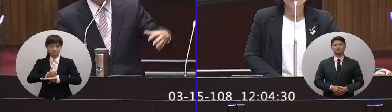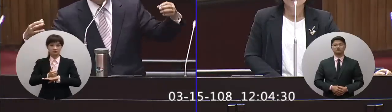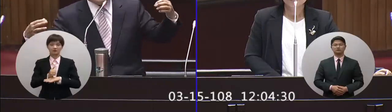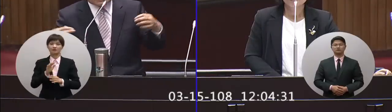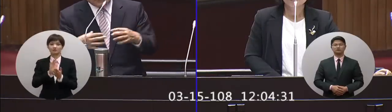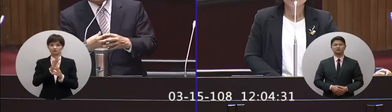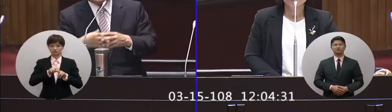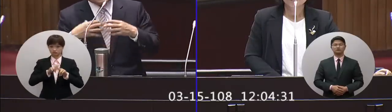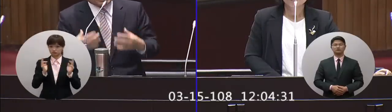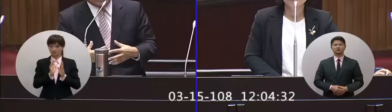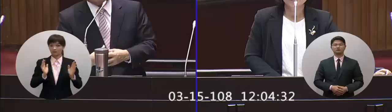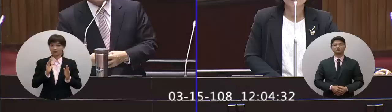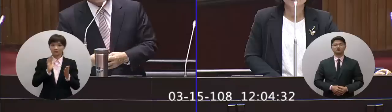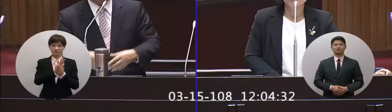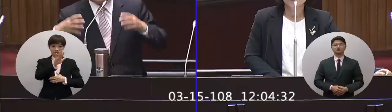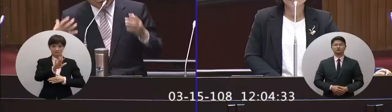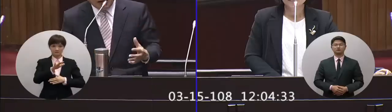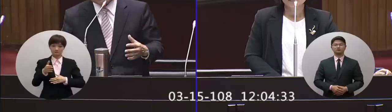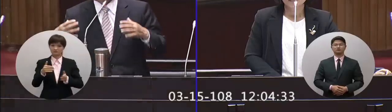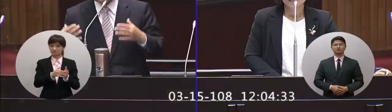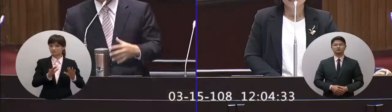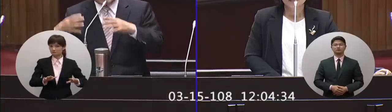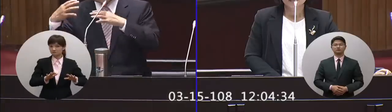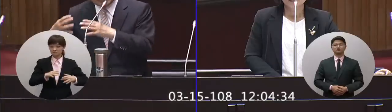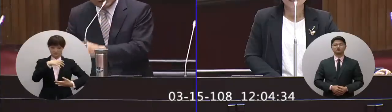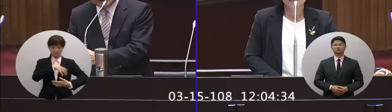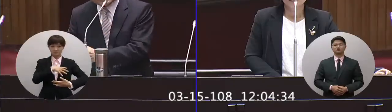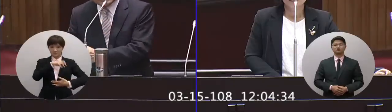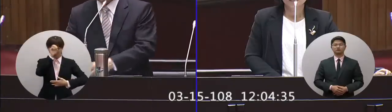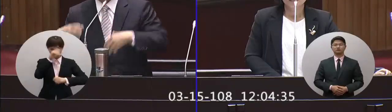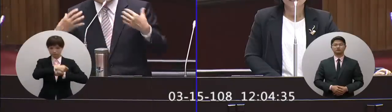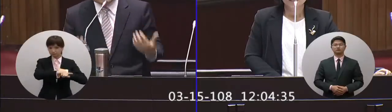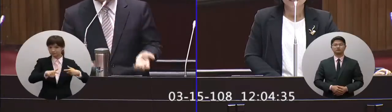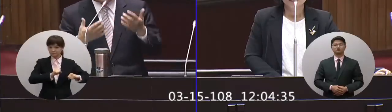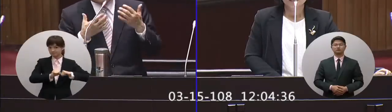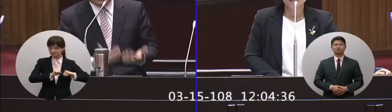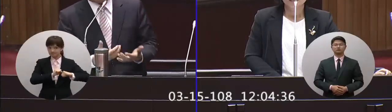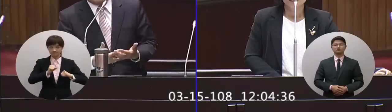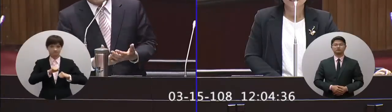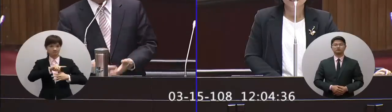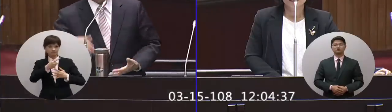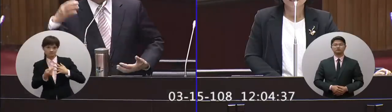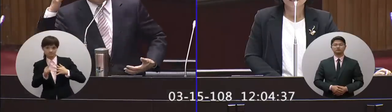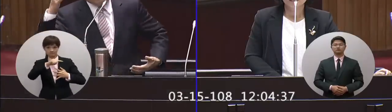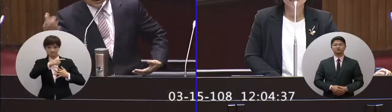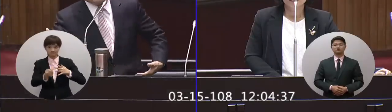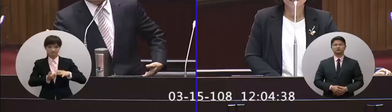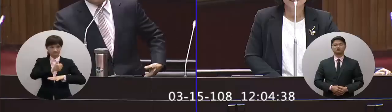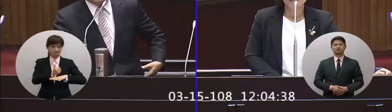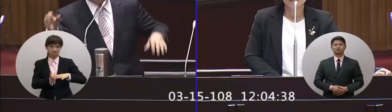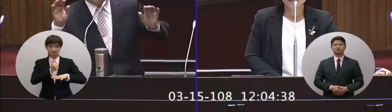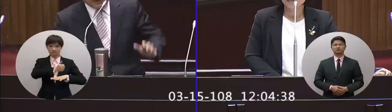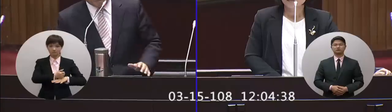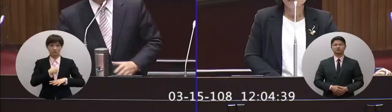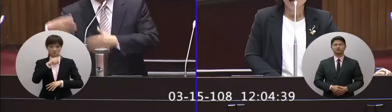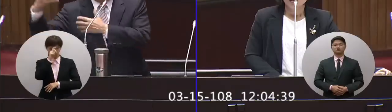现在是政党竞争、政党轮替，希望政党虽然竞争，但一起为台湾，要一起